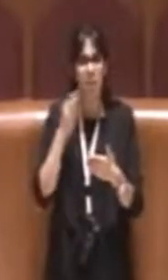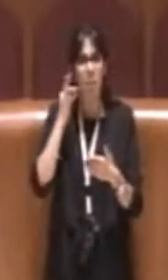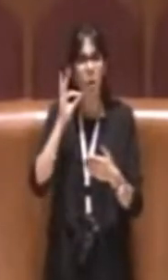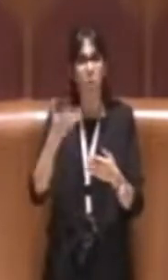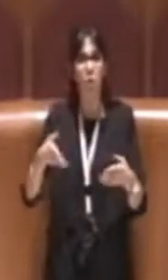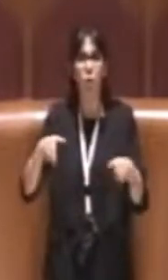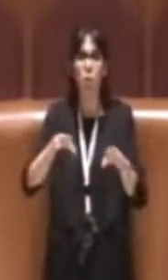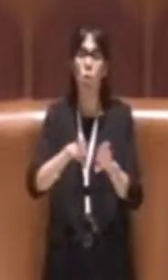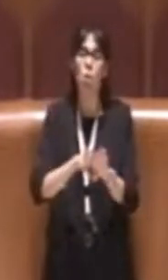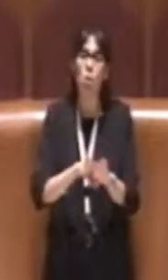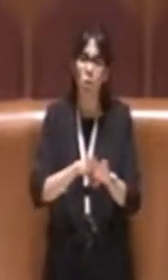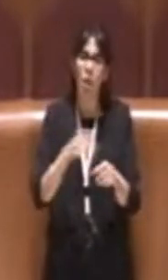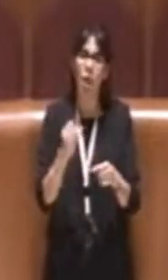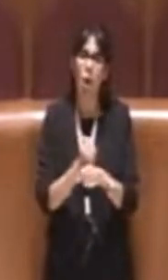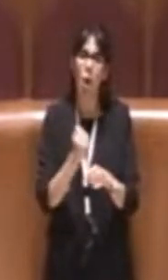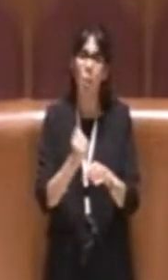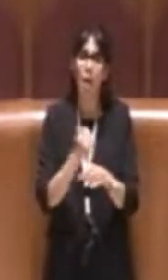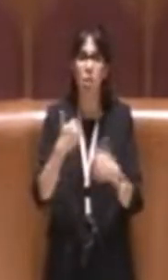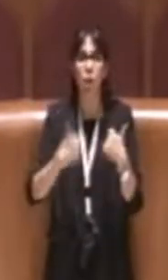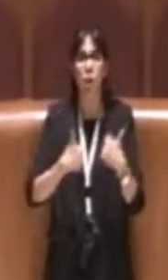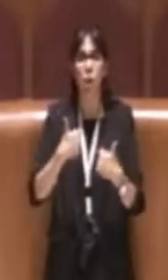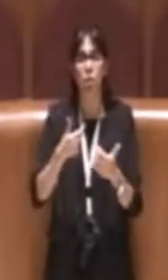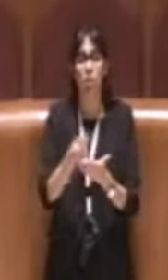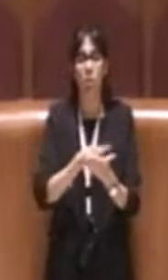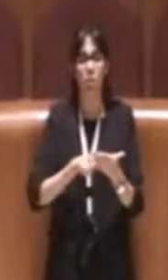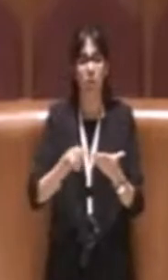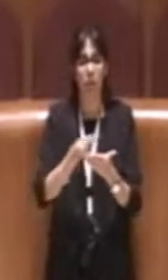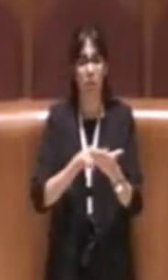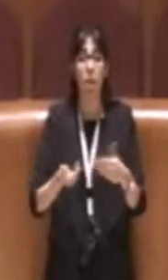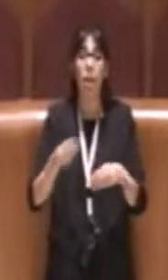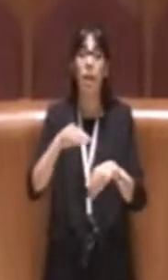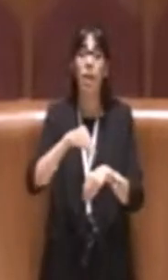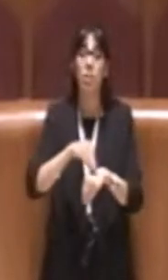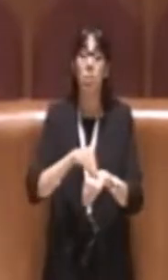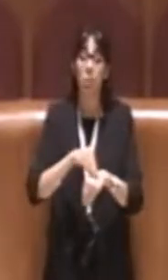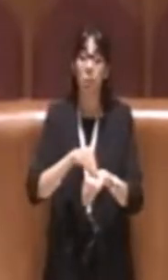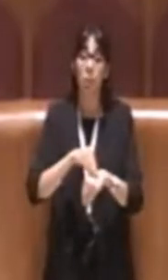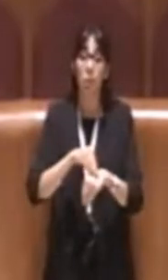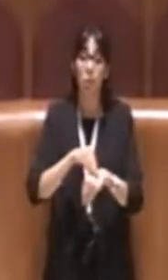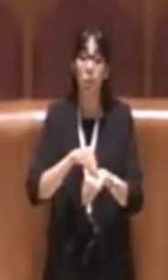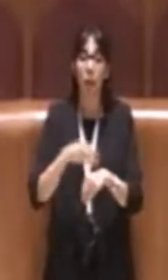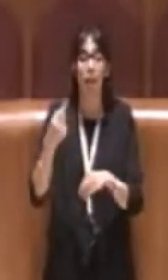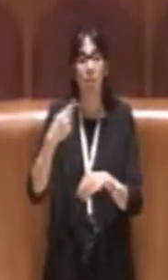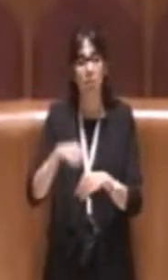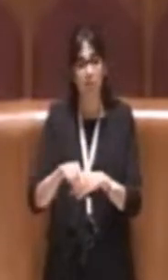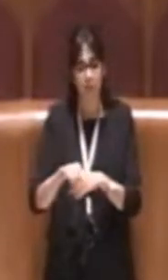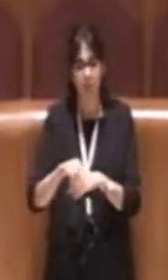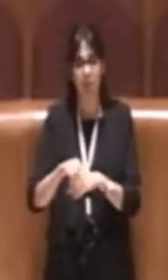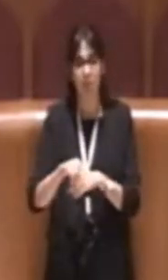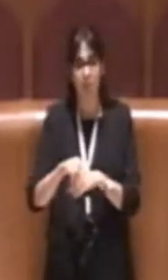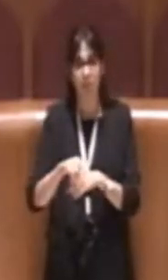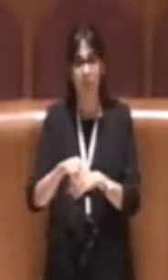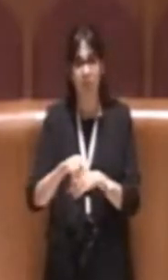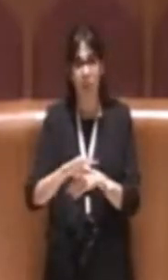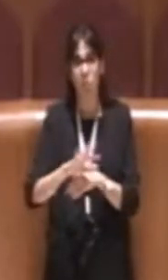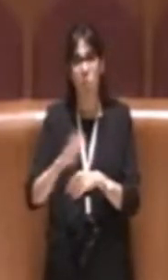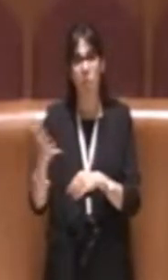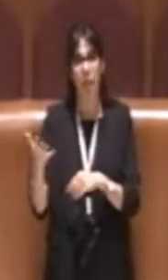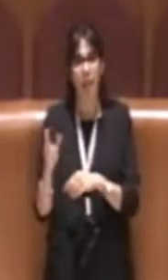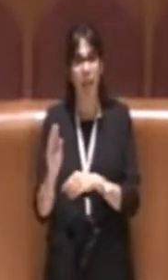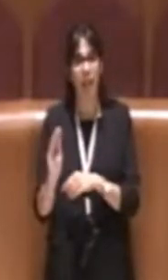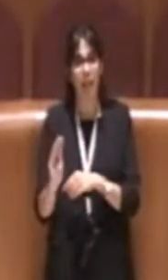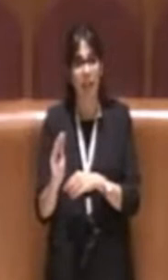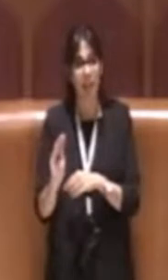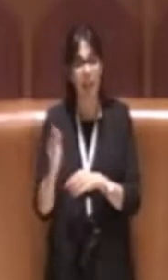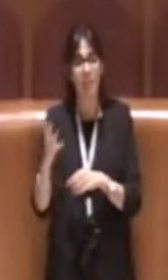relative al concorso di progettazione. Inoltre, e questa era un'altra richiesta